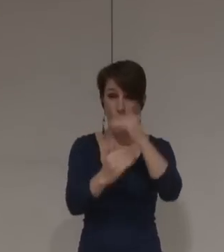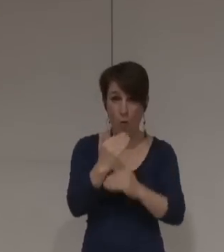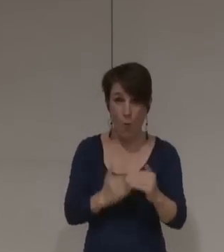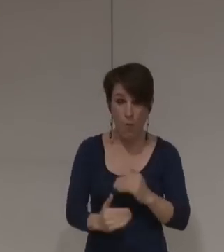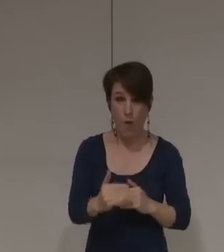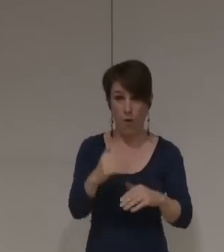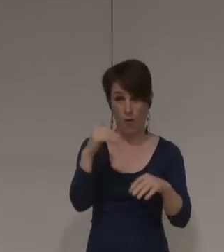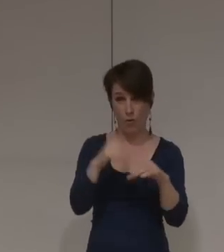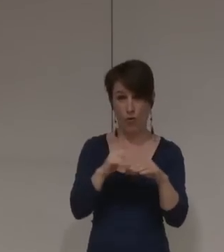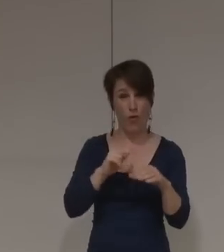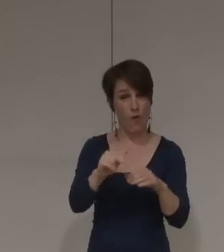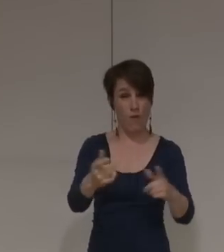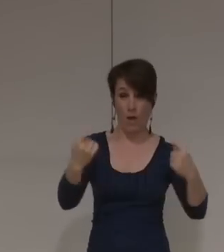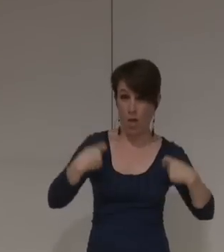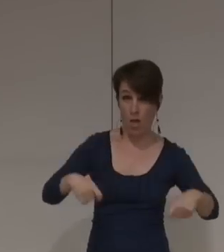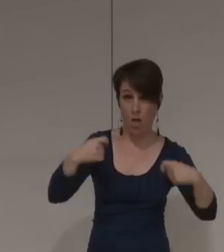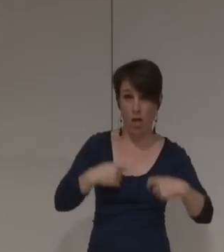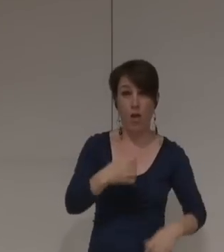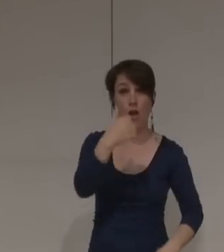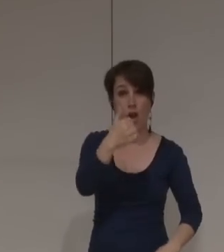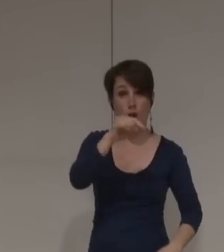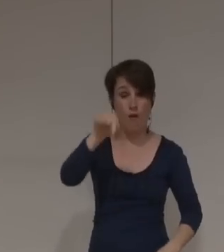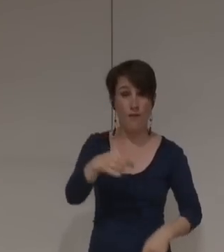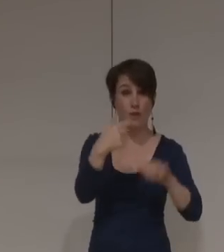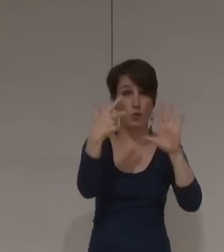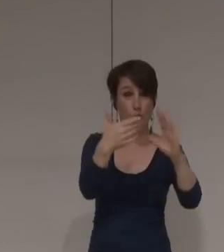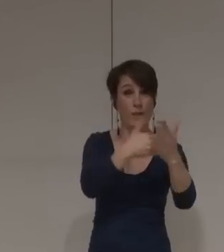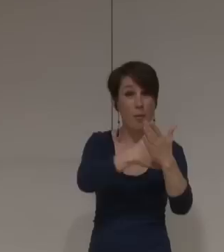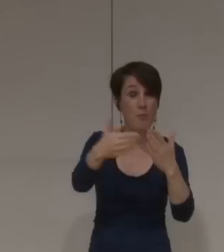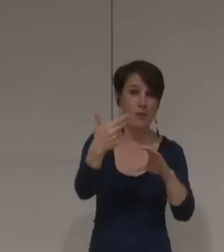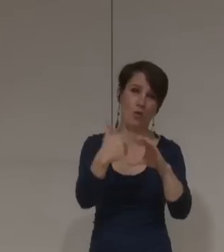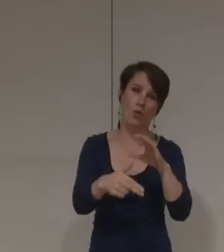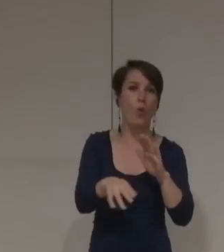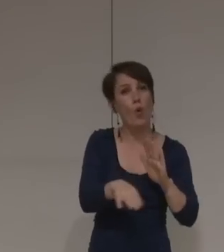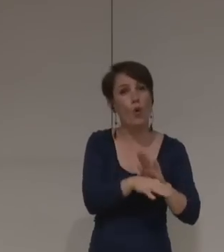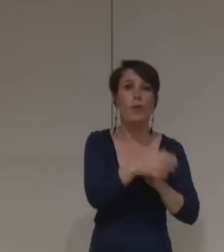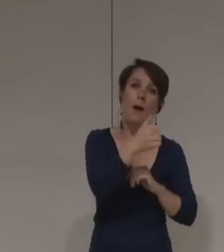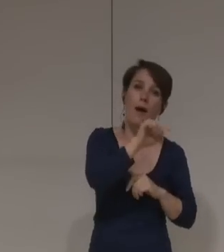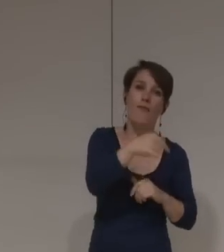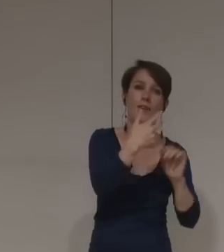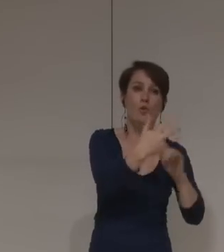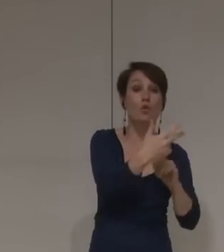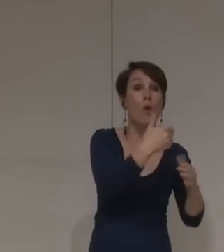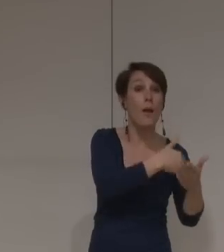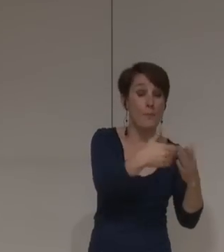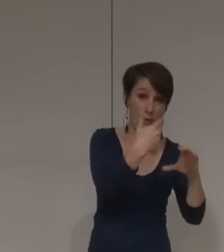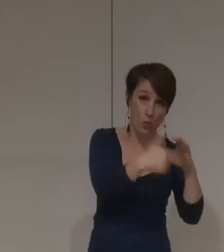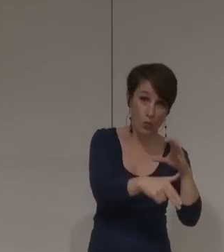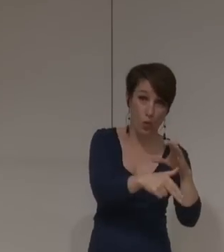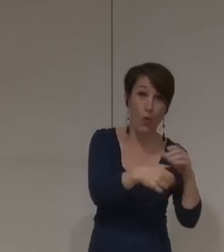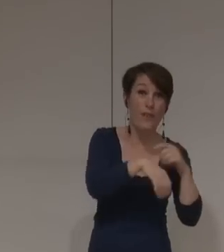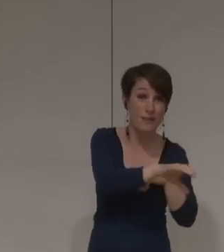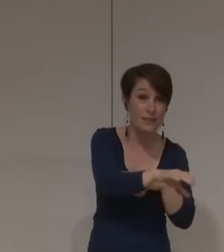1,8 million d'euros donc 1,3 million en investissement donc on prix Hors Taxe ce qui sera un